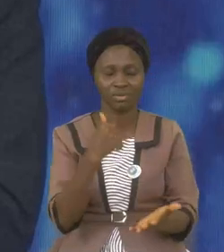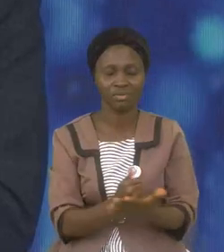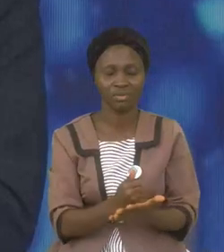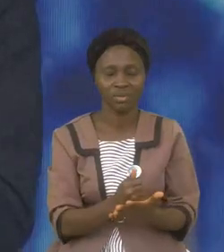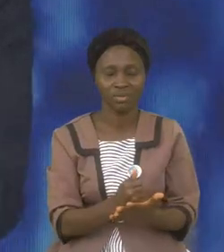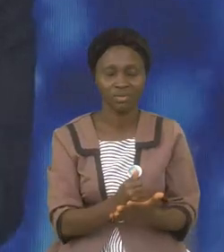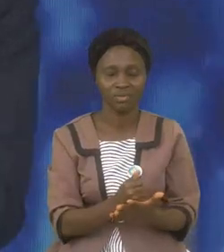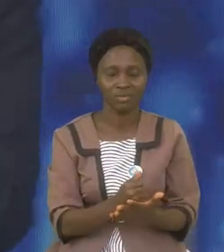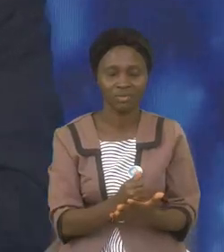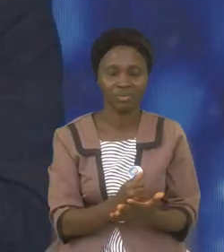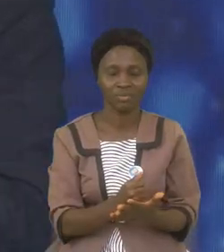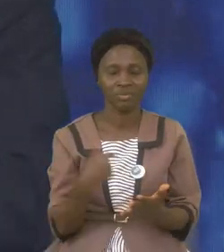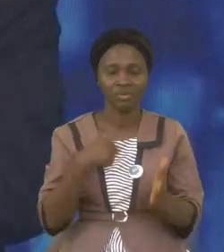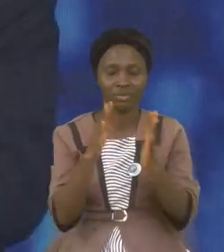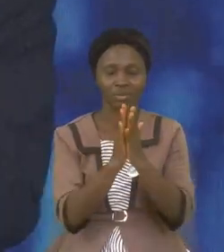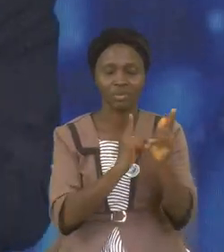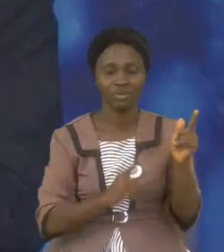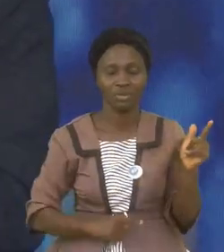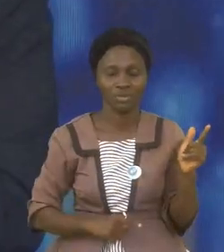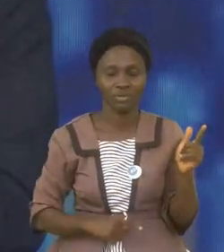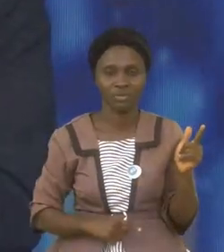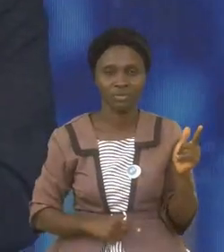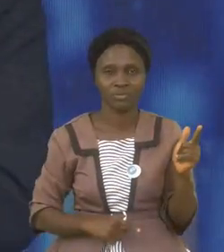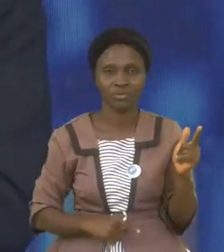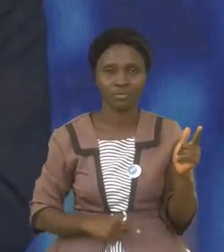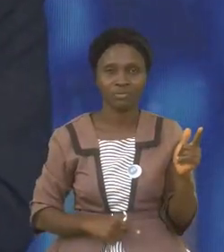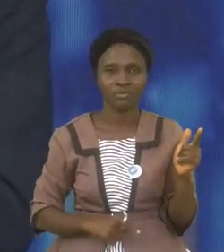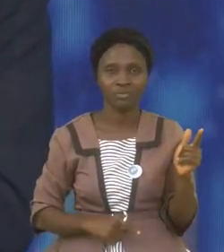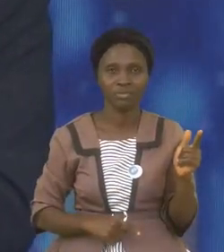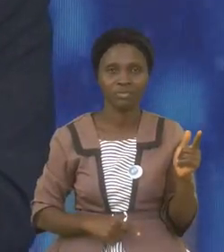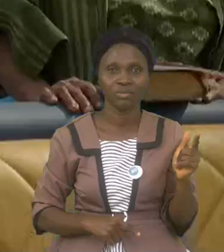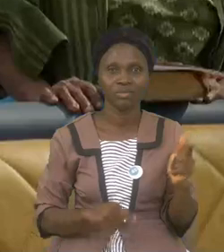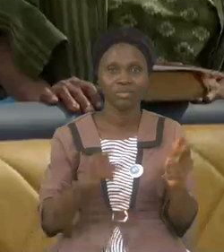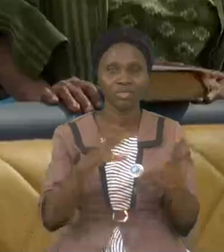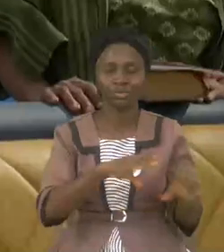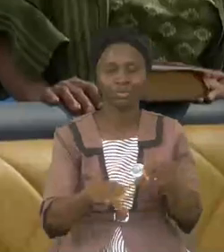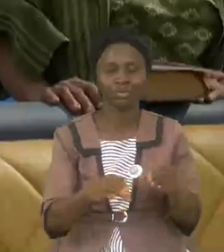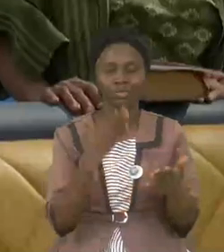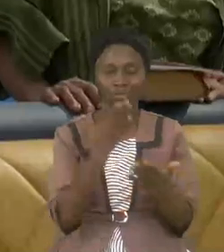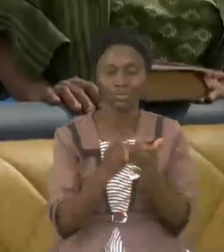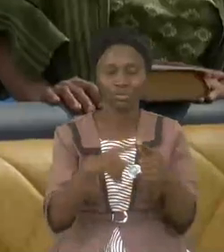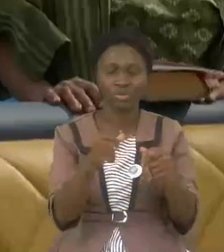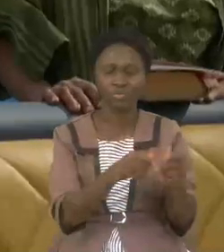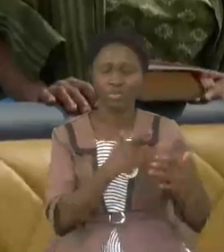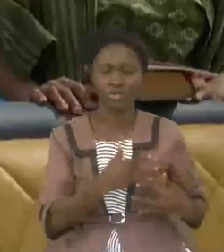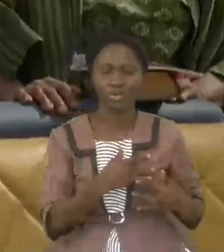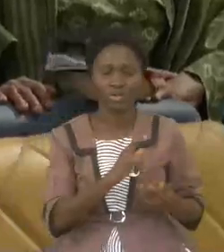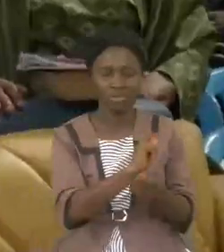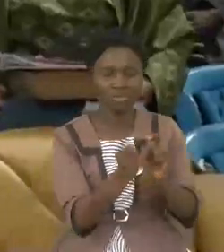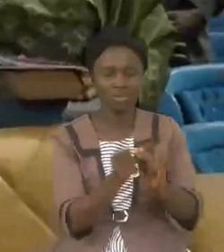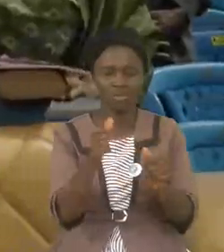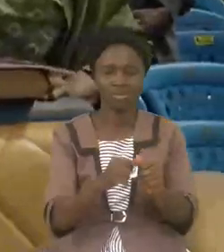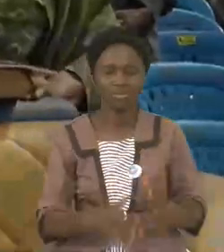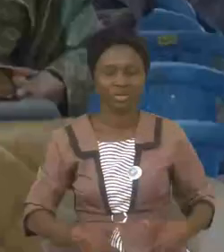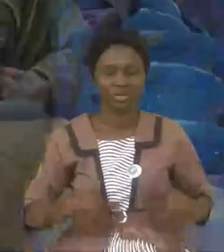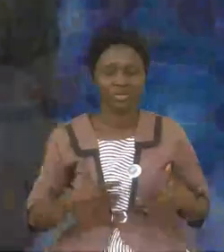de Jésus-Christ. Nous prions, Seigneur, que ta parole fasse du bien dans chaque vie,